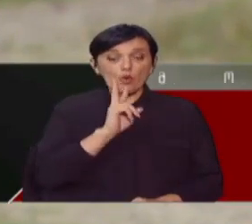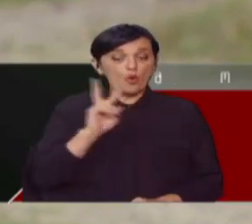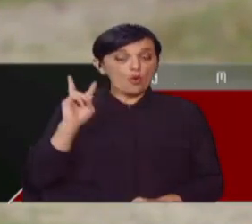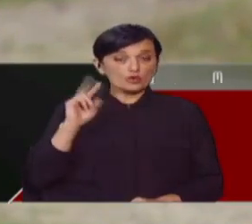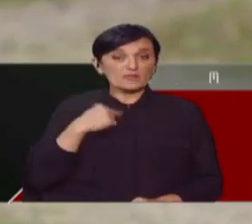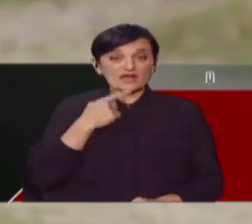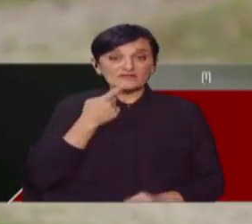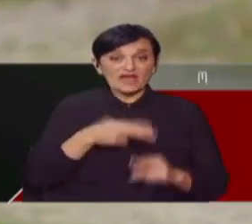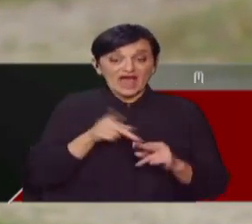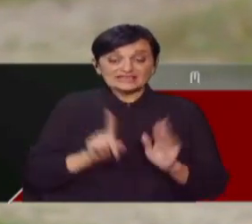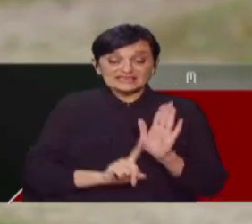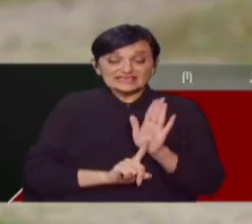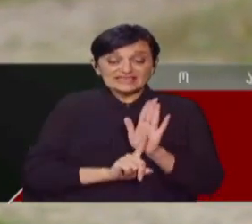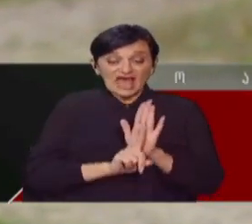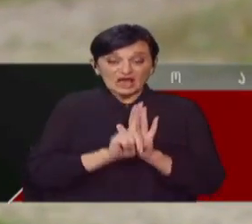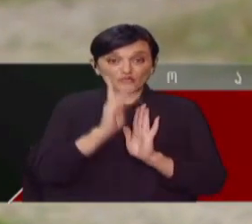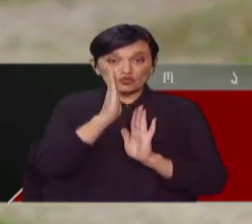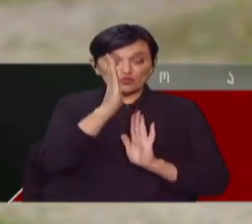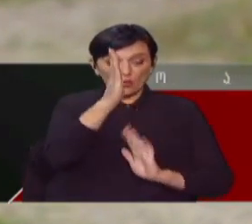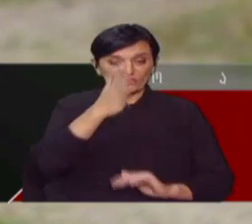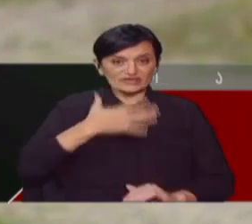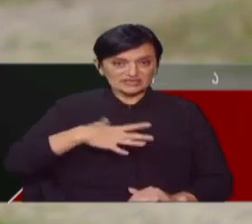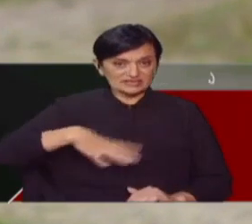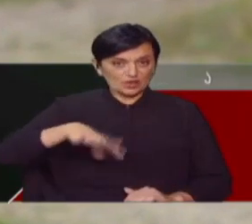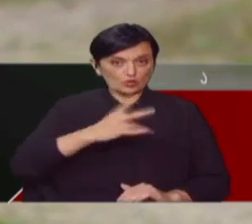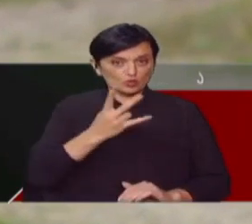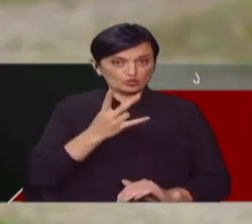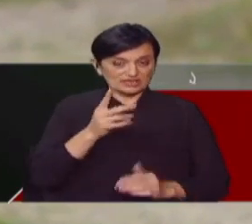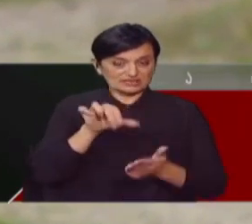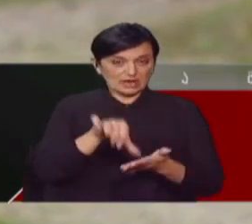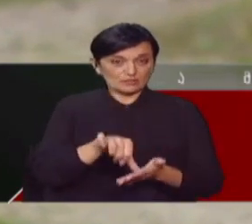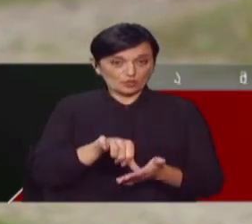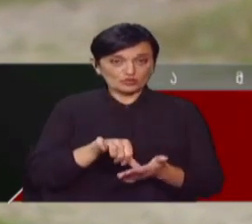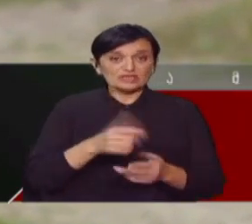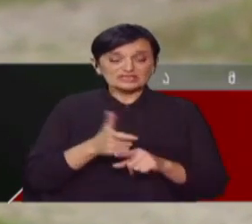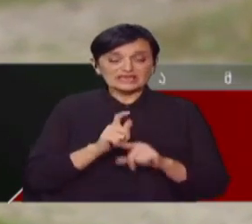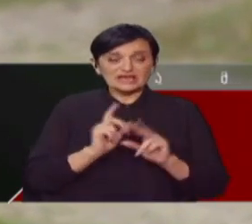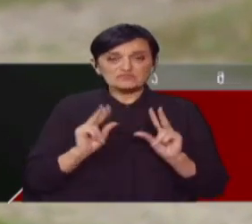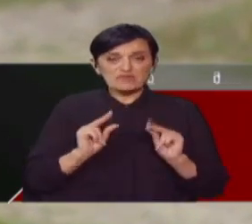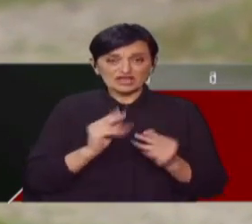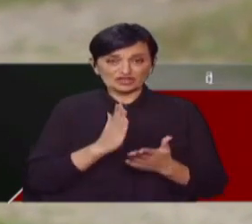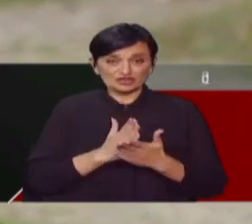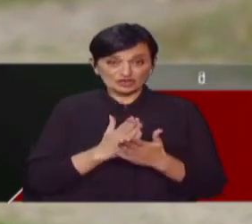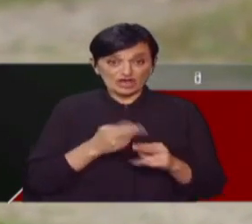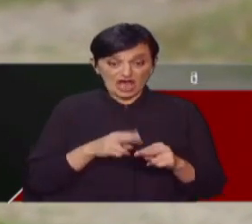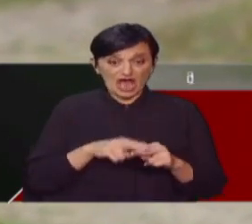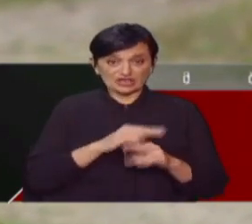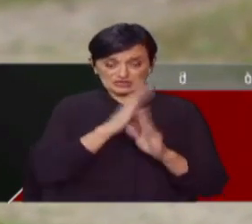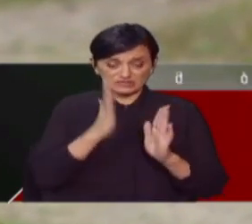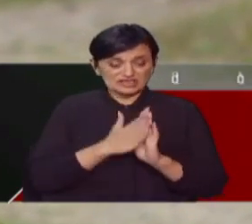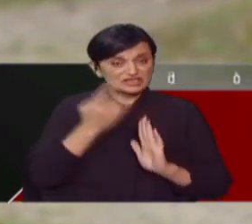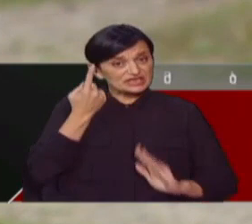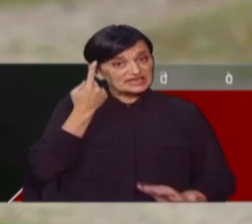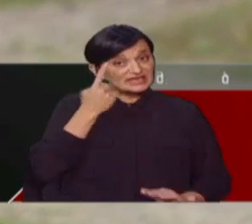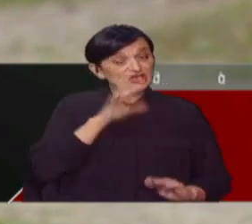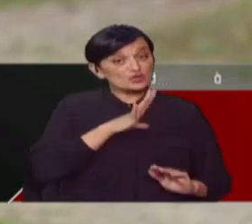რომ ეს არის ნერგი, რომელიც მომავალი საქართველო უნდა წარმოადგინონ და ძალიან ბედნიერები ვართ, რომ შედგა ეს მთლიანი იდეის